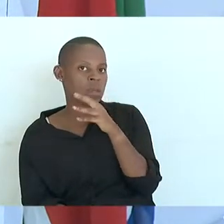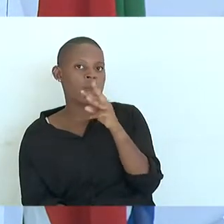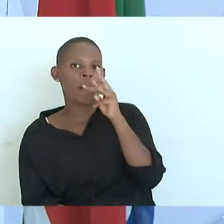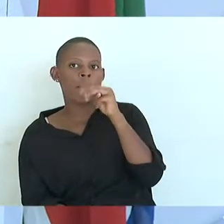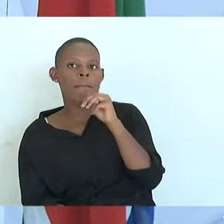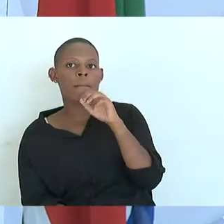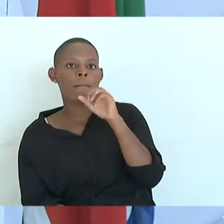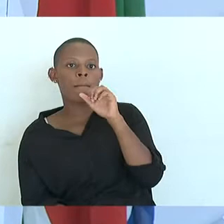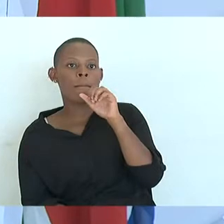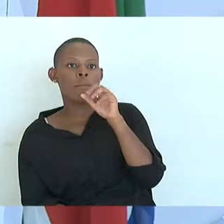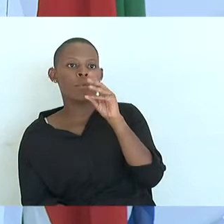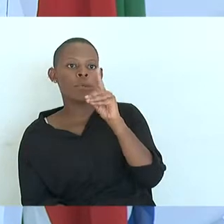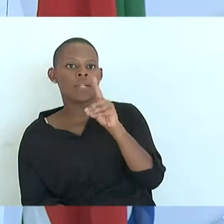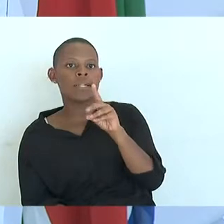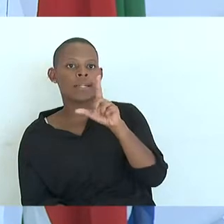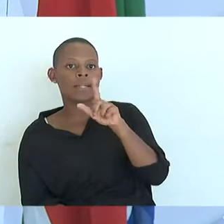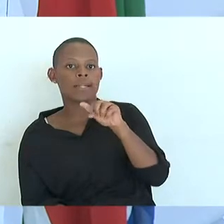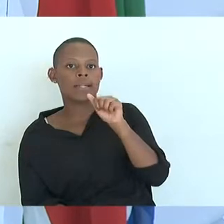uMafungwashe Dlamini,